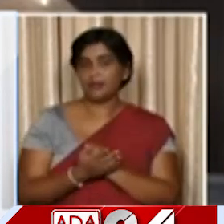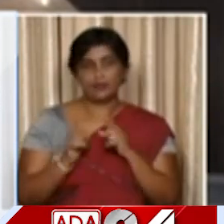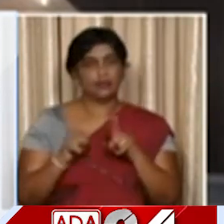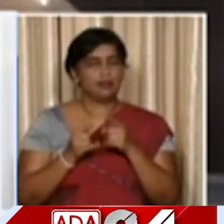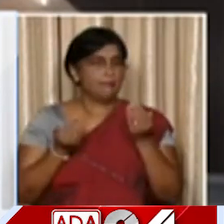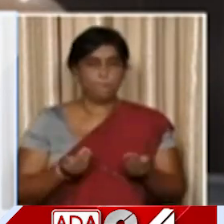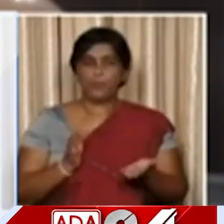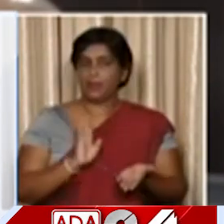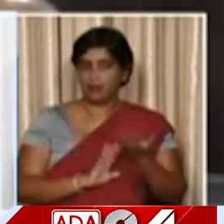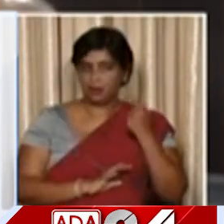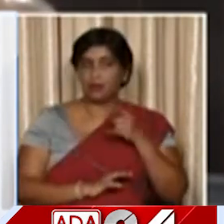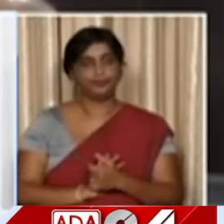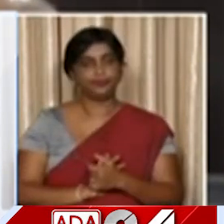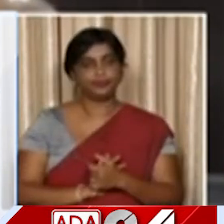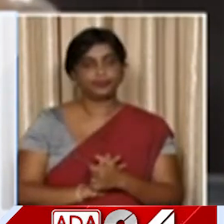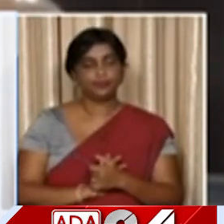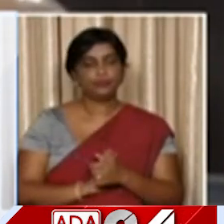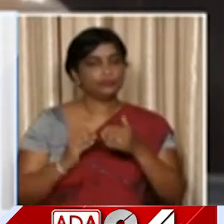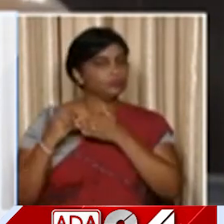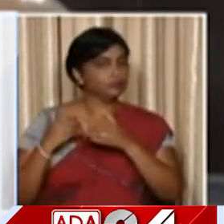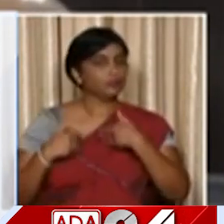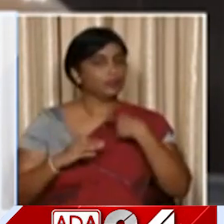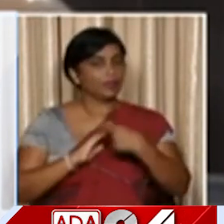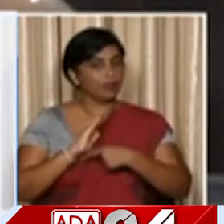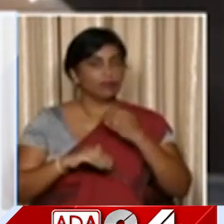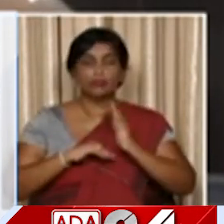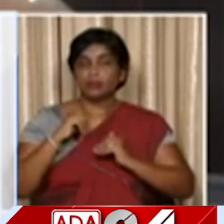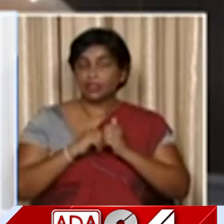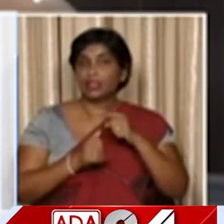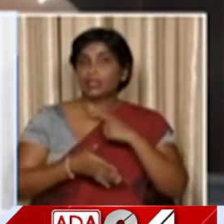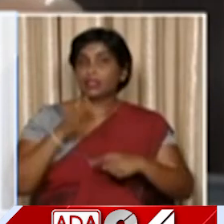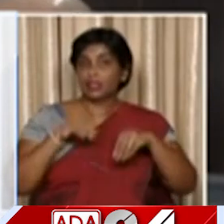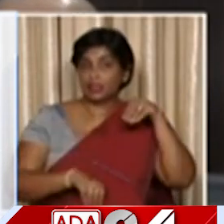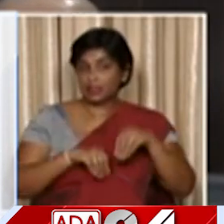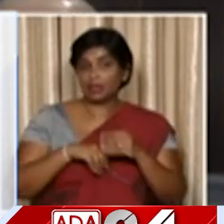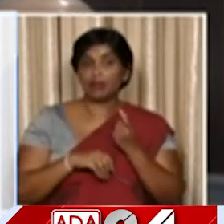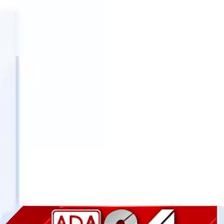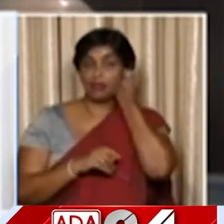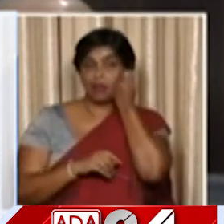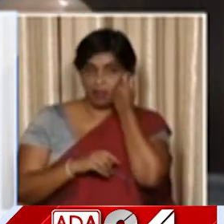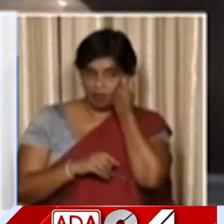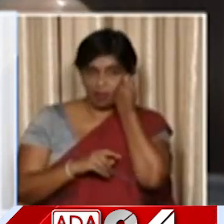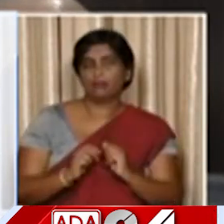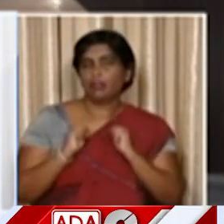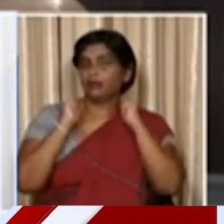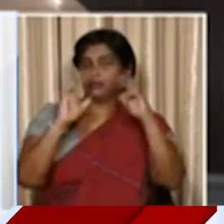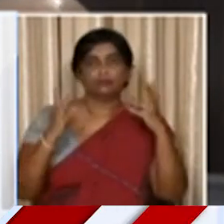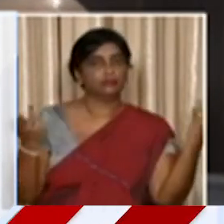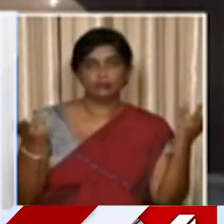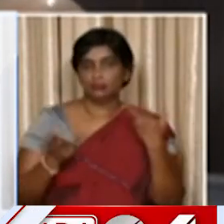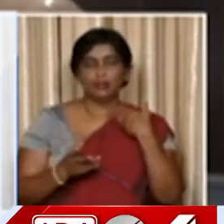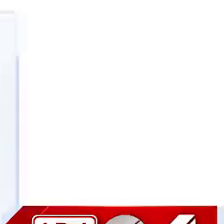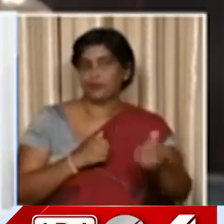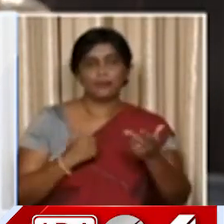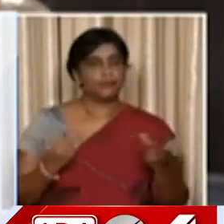බරක් බවට පත් කිරීම. හිතා බලන්න මෙතෙක් අපේ රටේ ක්‍රියාත්මක වුණු දේශපාලන හා ආර්ථික සංකල්ප අසාර්ථකයි. කරුණාකර ඒ